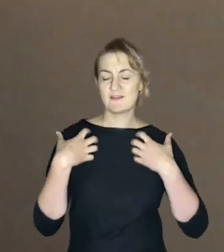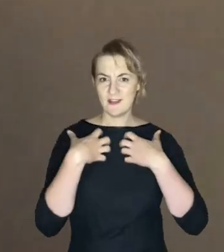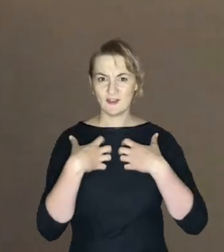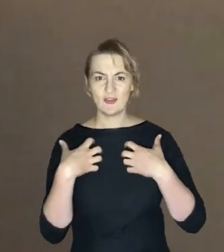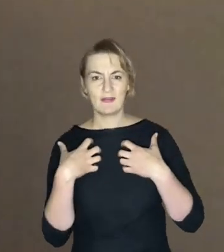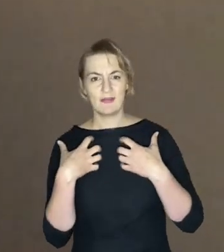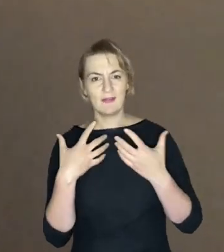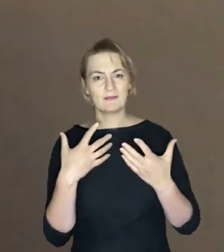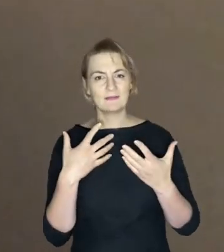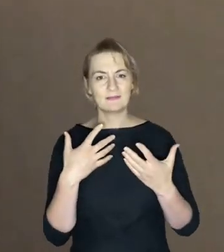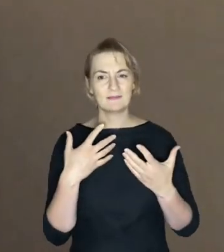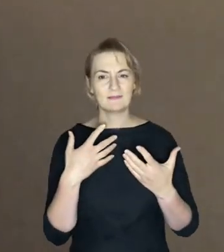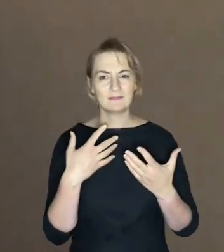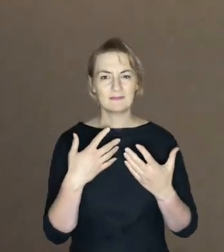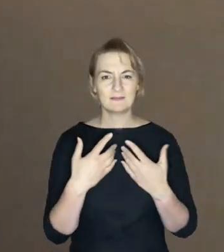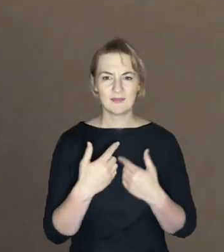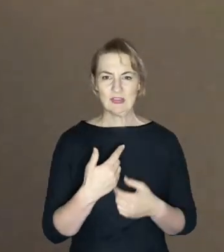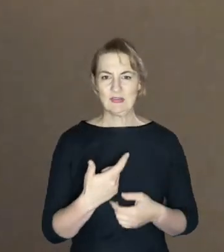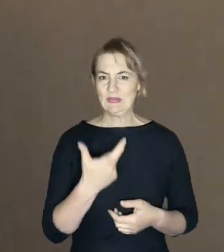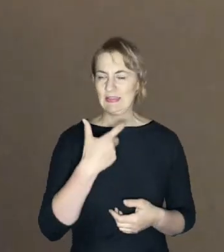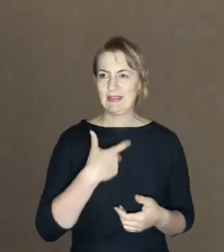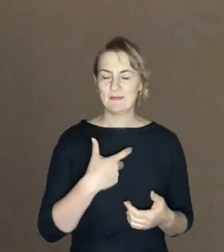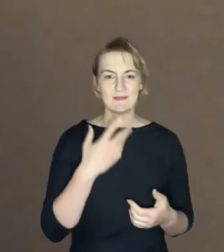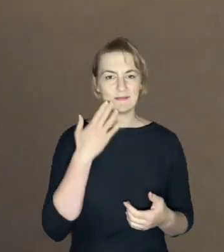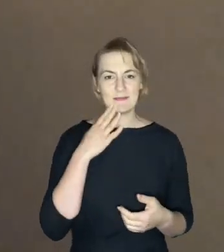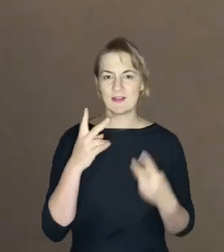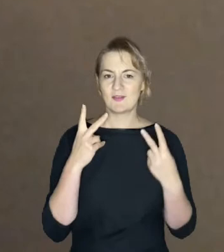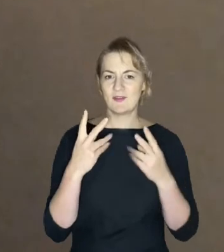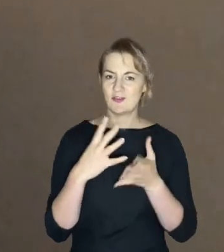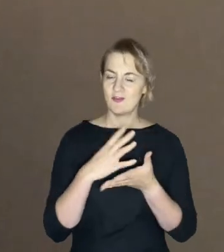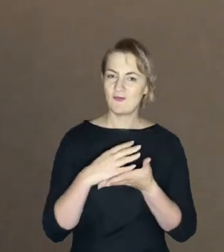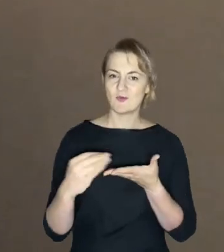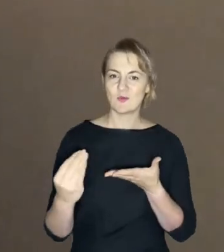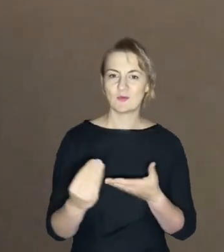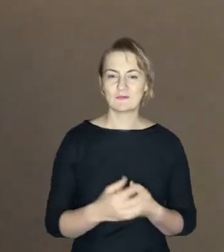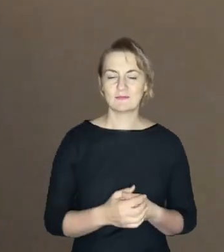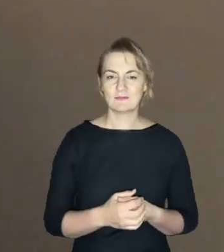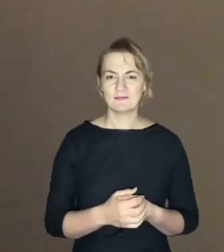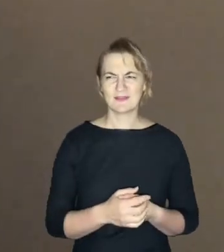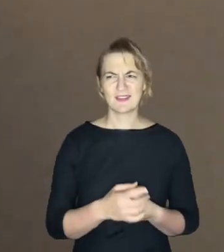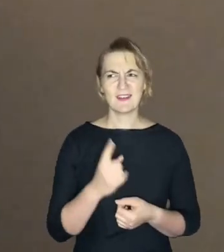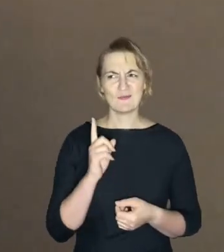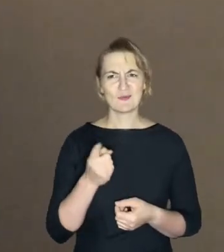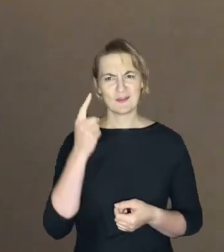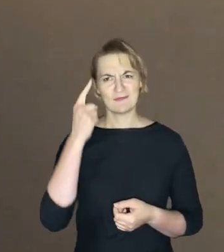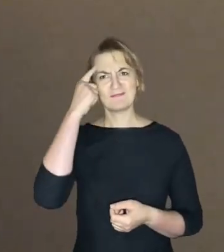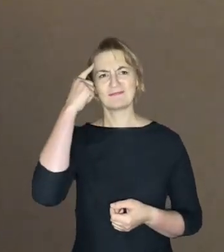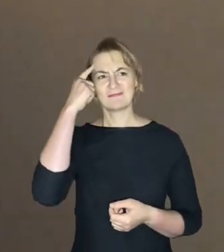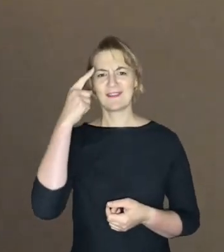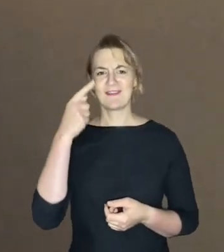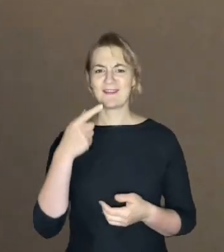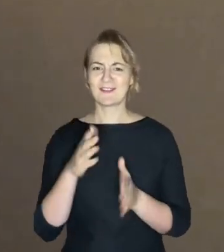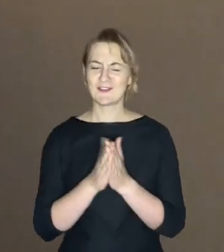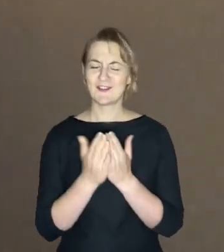to To był dla mnie taki ważny bardzo wzorzec. Muszę wrócić w ogóle do tej lektury chyba,